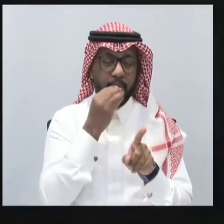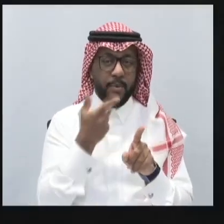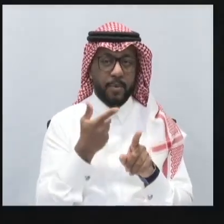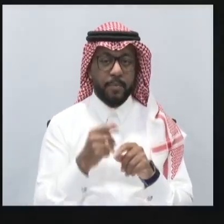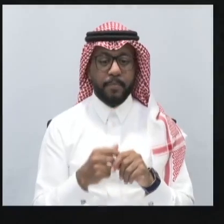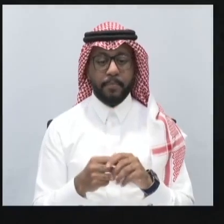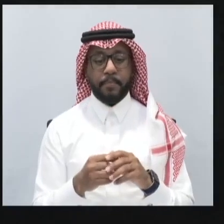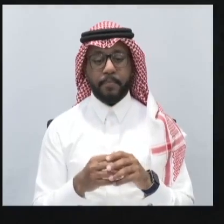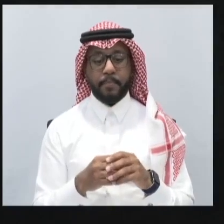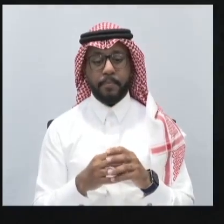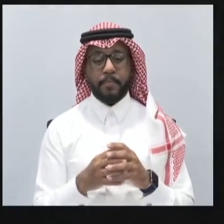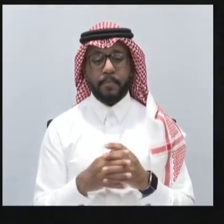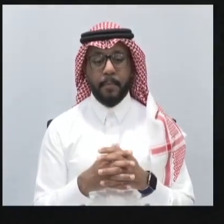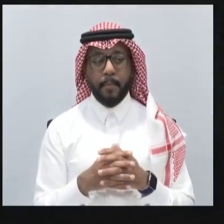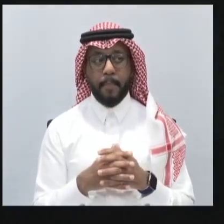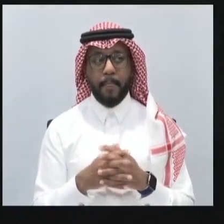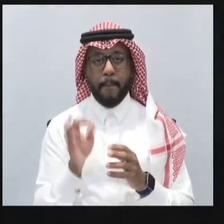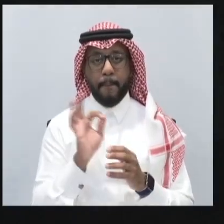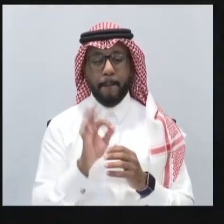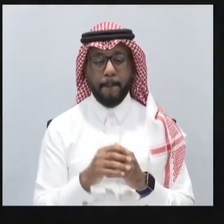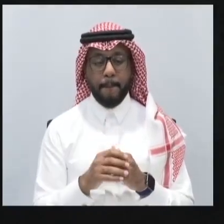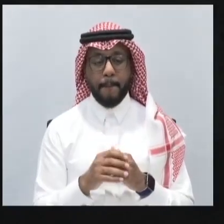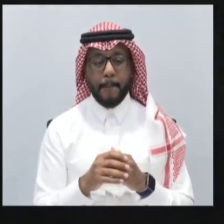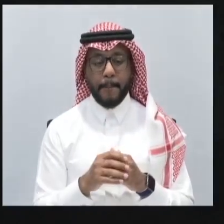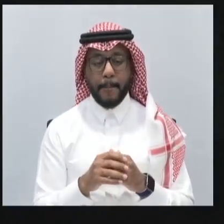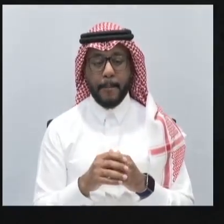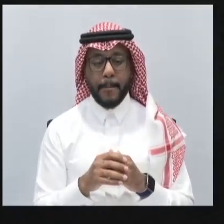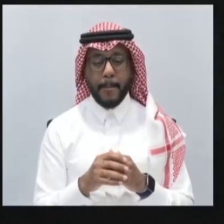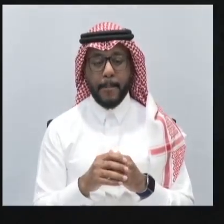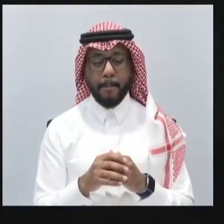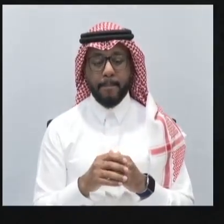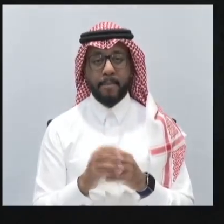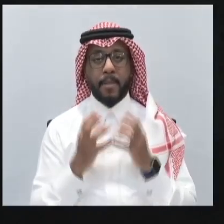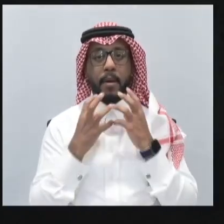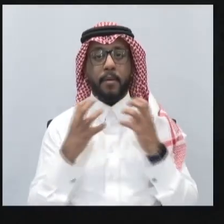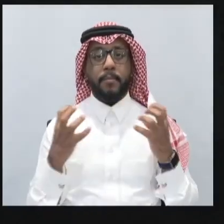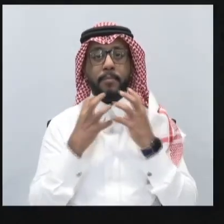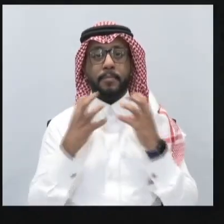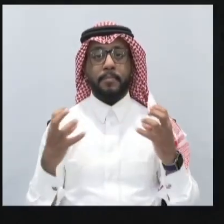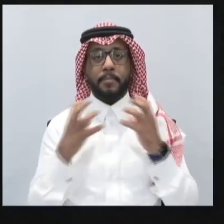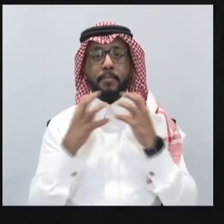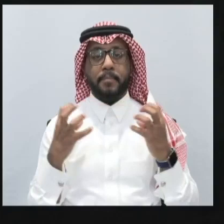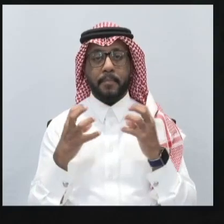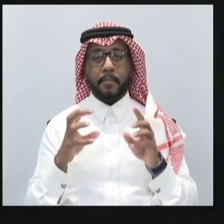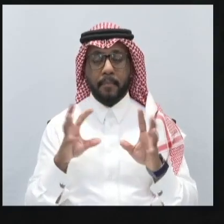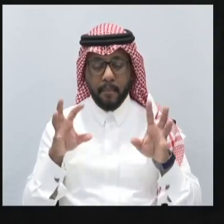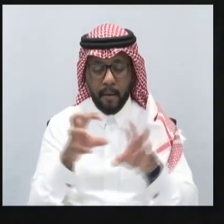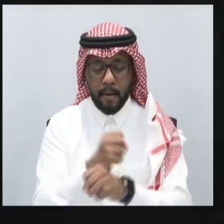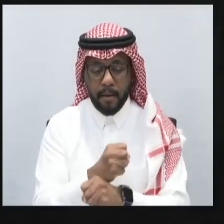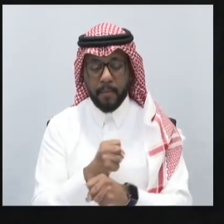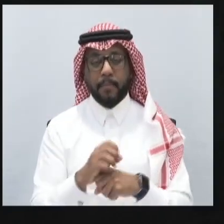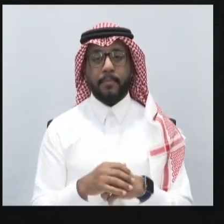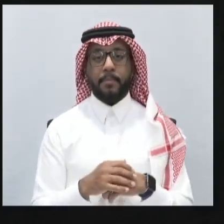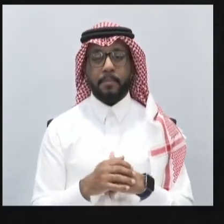الجراده مثل ماذا تزين مثل الضفدع الضفدع اكل